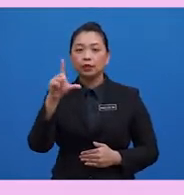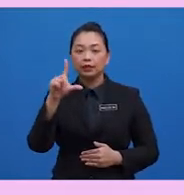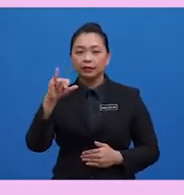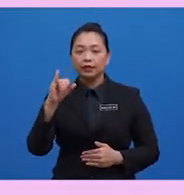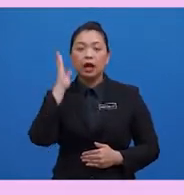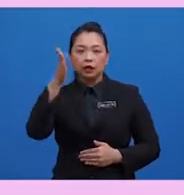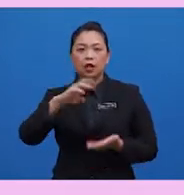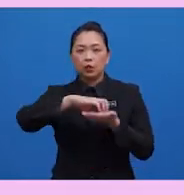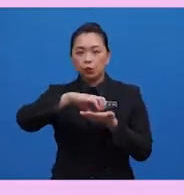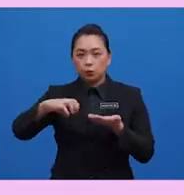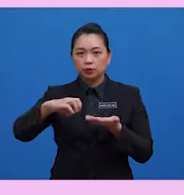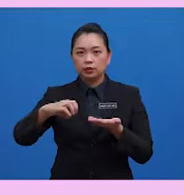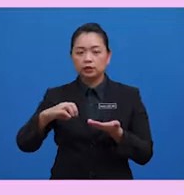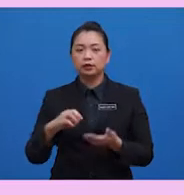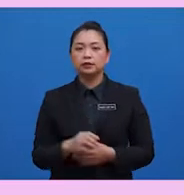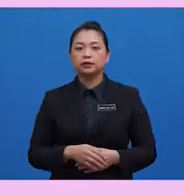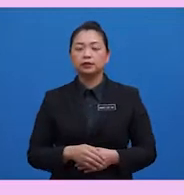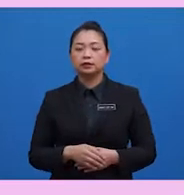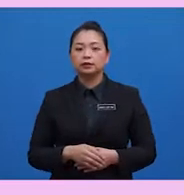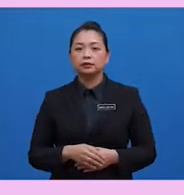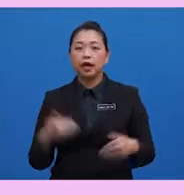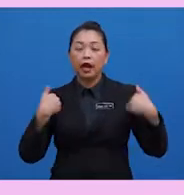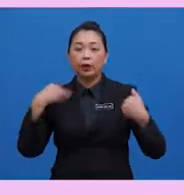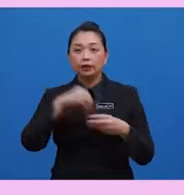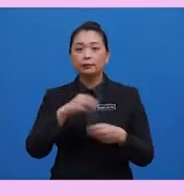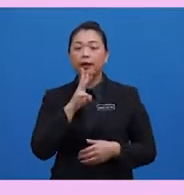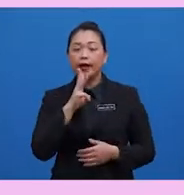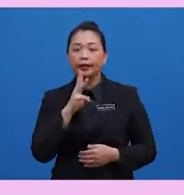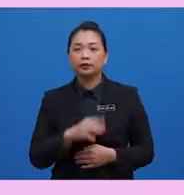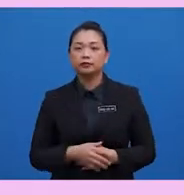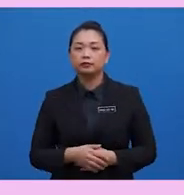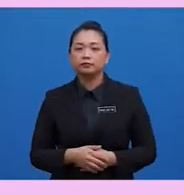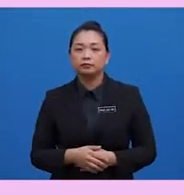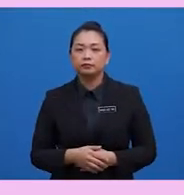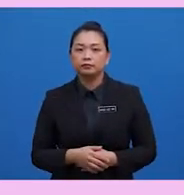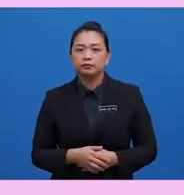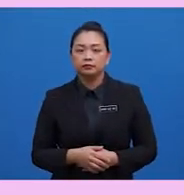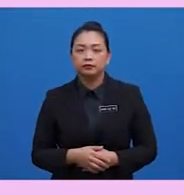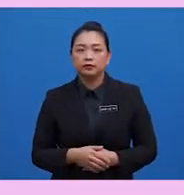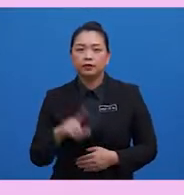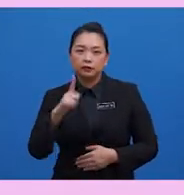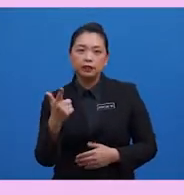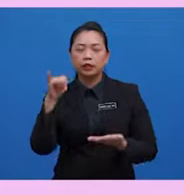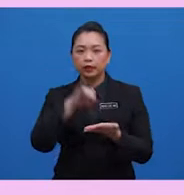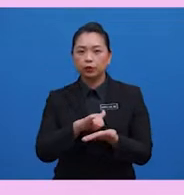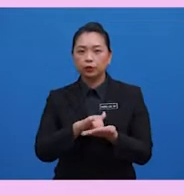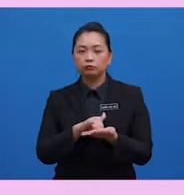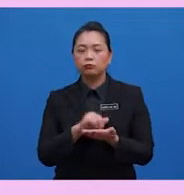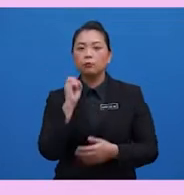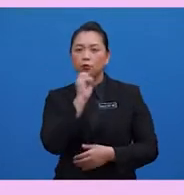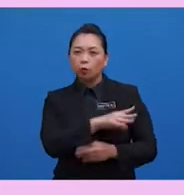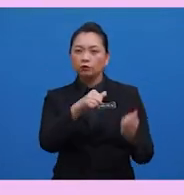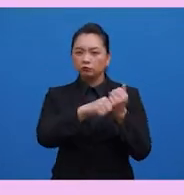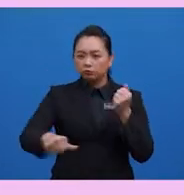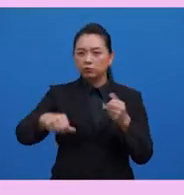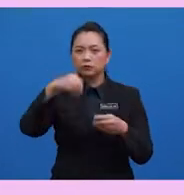hidupan akuatik seperti mikroorganisma, ikan dan tumbuhan. Selain itu, pembuangan najis di